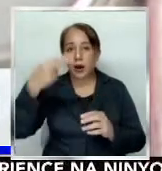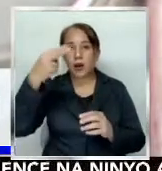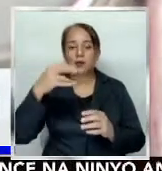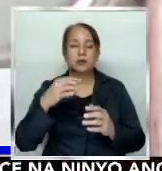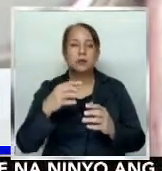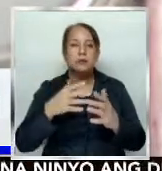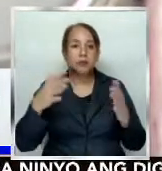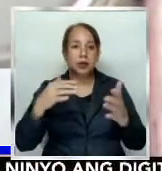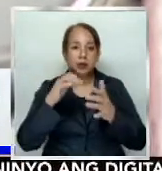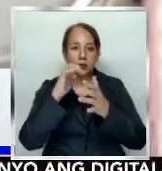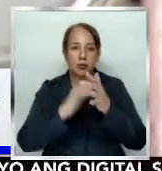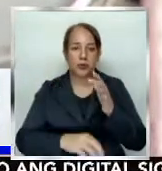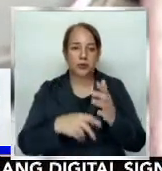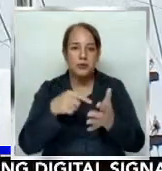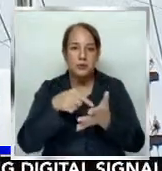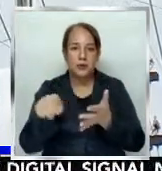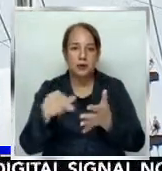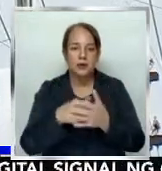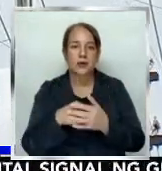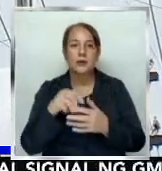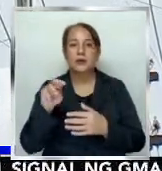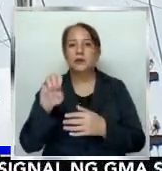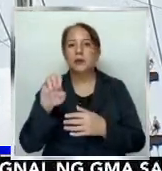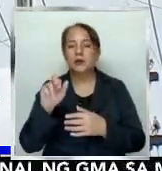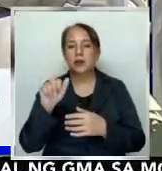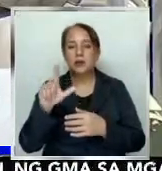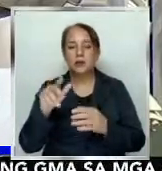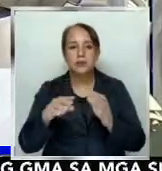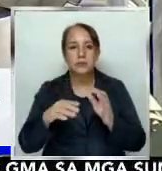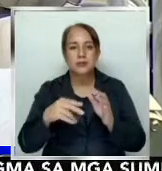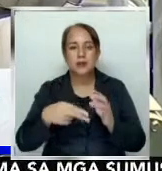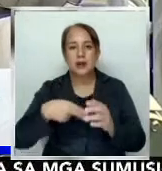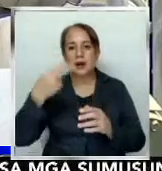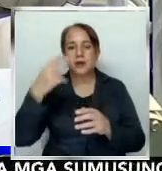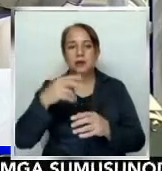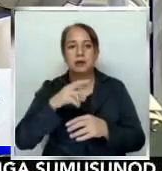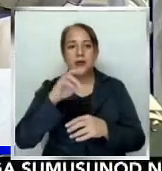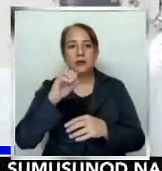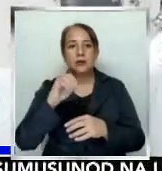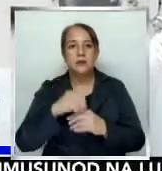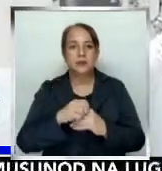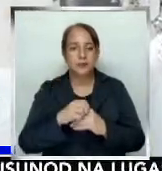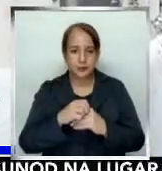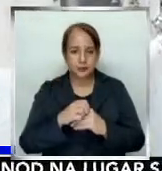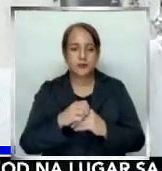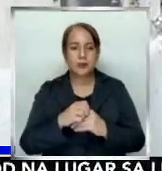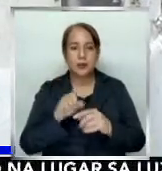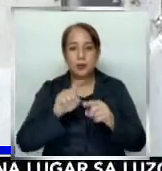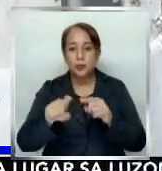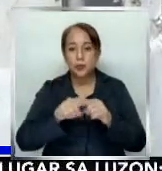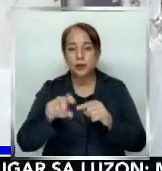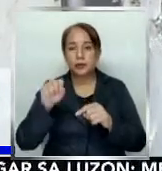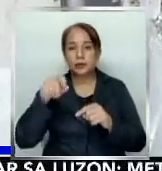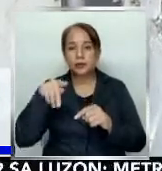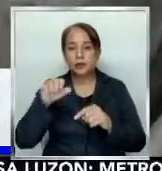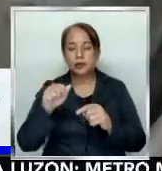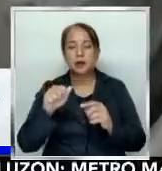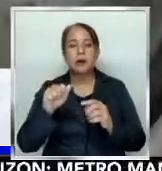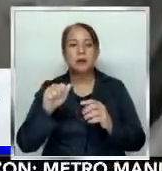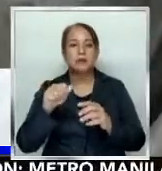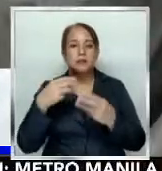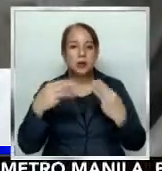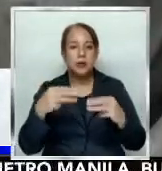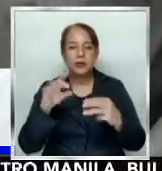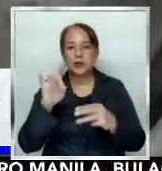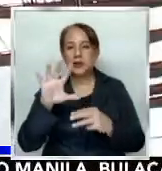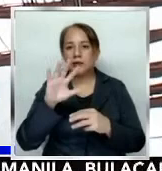sa bayarin. Sabi ng Meralco, tumaas ang rates ng Wholesale Electricity Spot Market o WESM ng 85 centavos